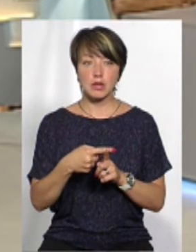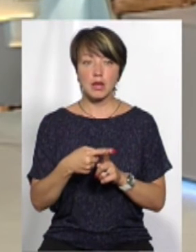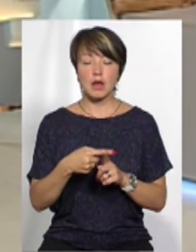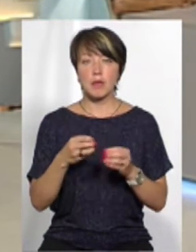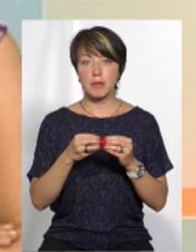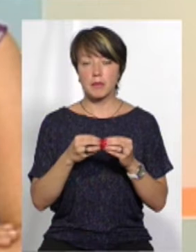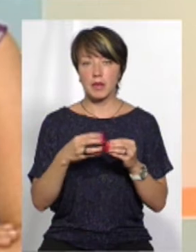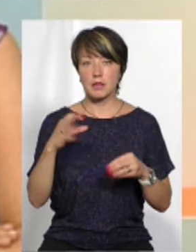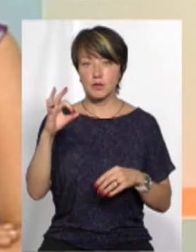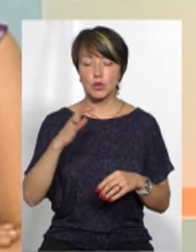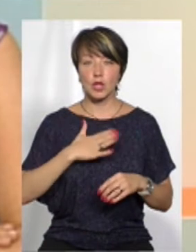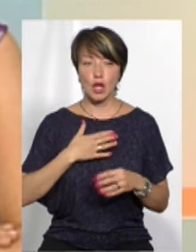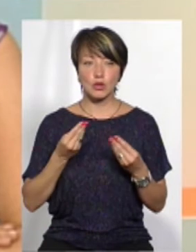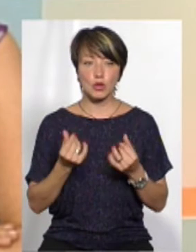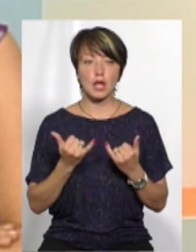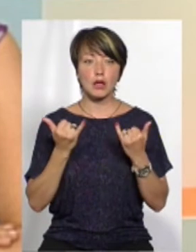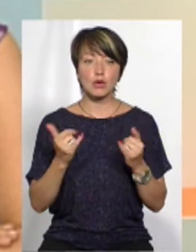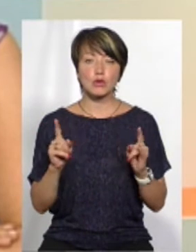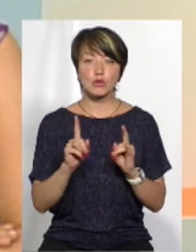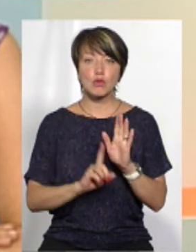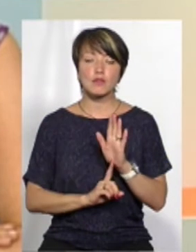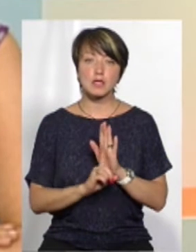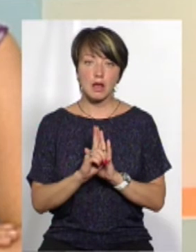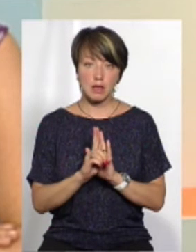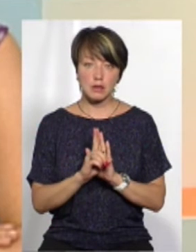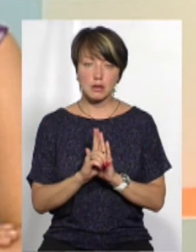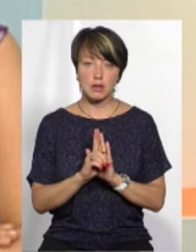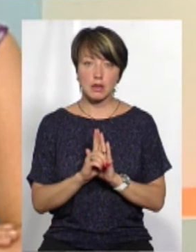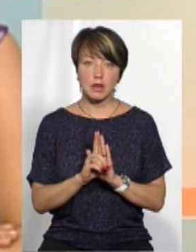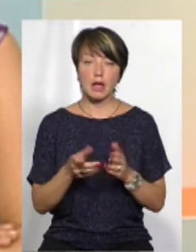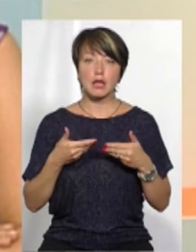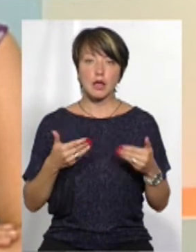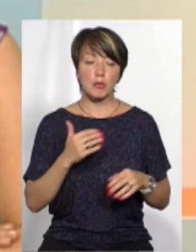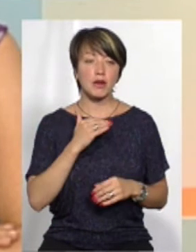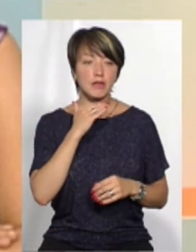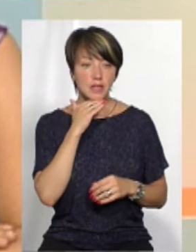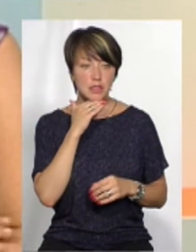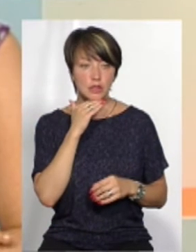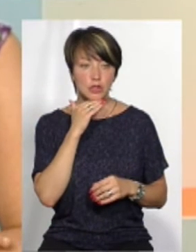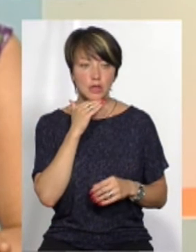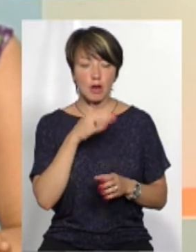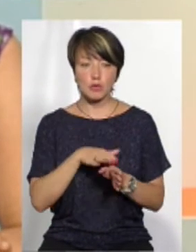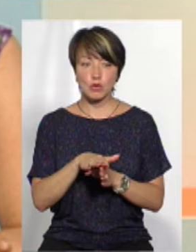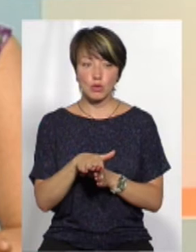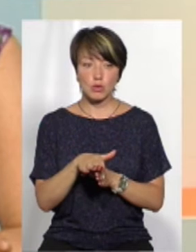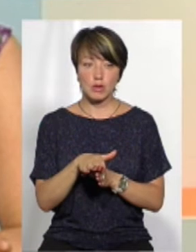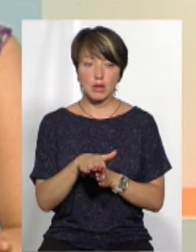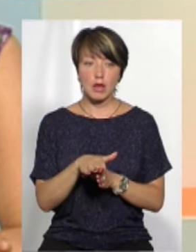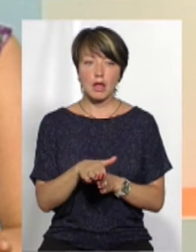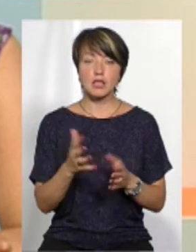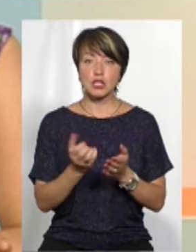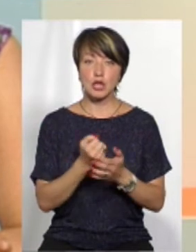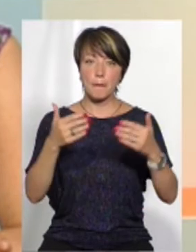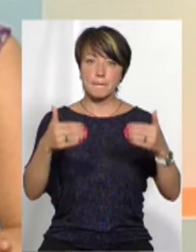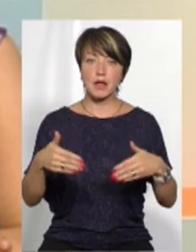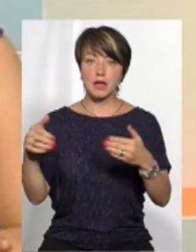наші гроші. Ну, для того, щоб був старт, нам їх вистачить, в принципі, абсолютно. Ми знайшли